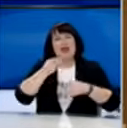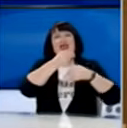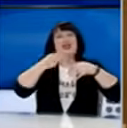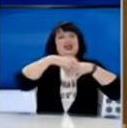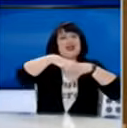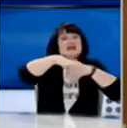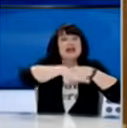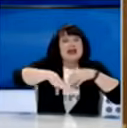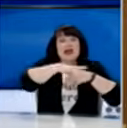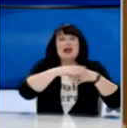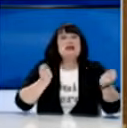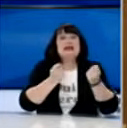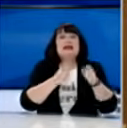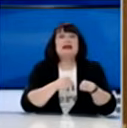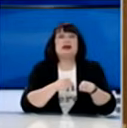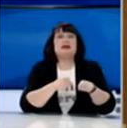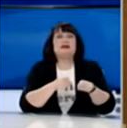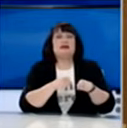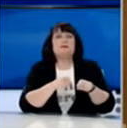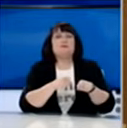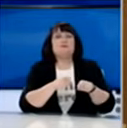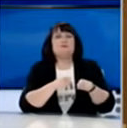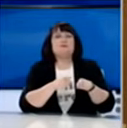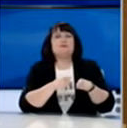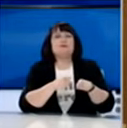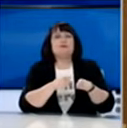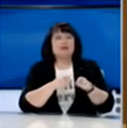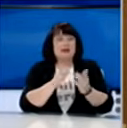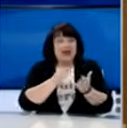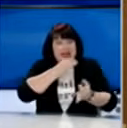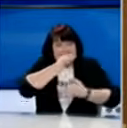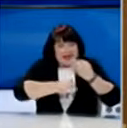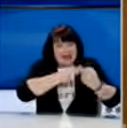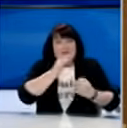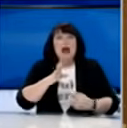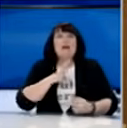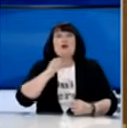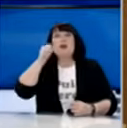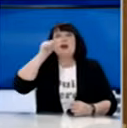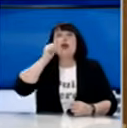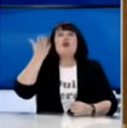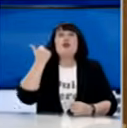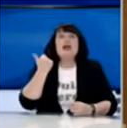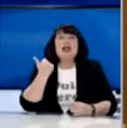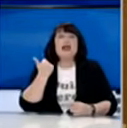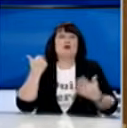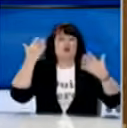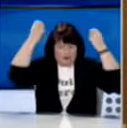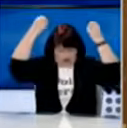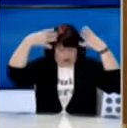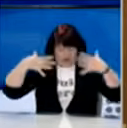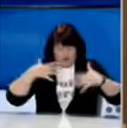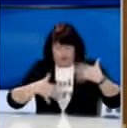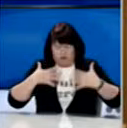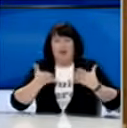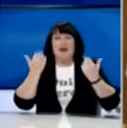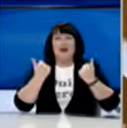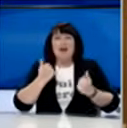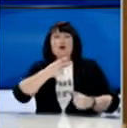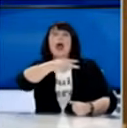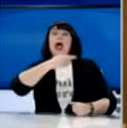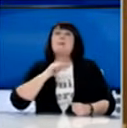Θεσσαλία. Αυτή την επίκαιρη ερώτηση στην οποία περιέγραφα ότι οι άνθρωποι δεν έχουν νερό ούτε να πιούν ούτε να πληθούν, για να